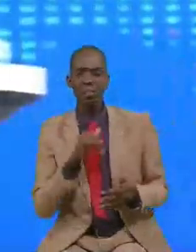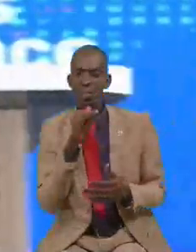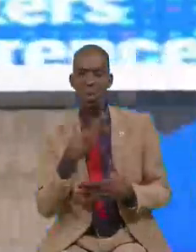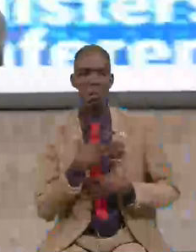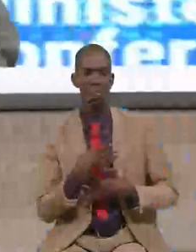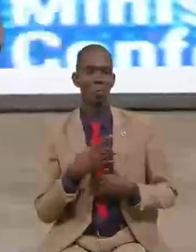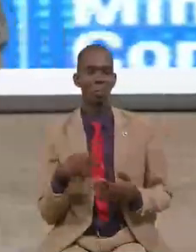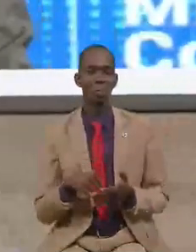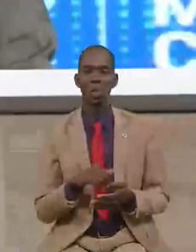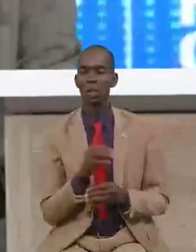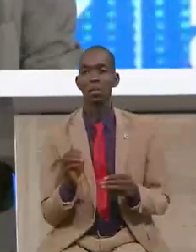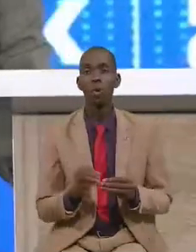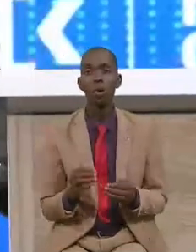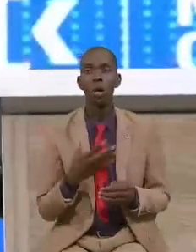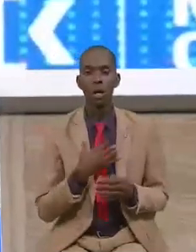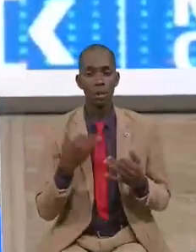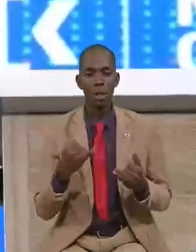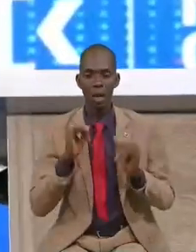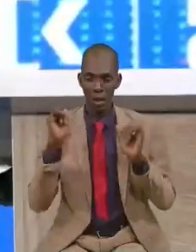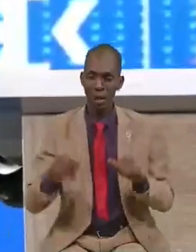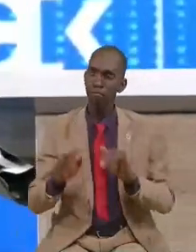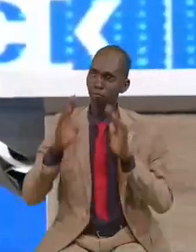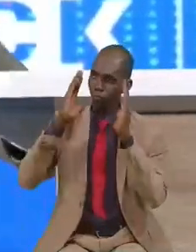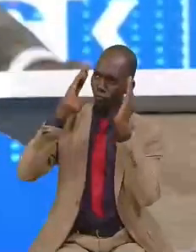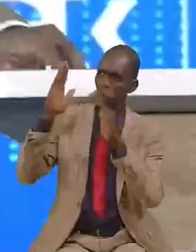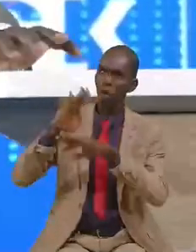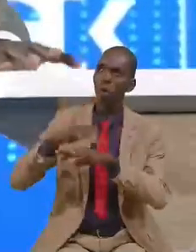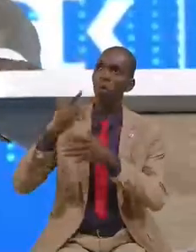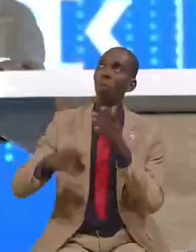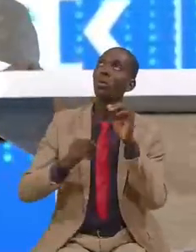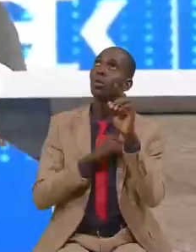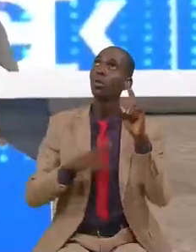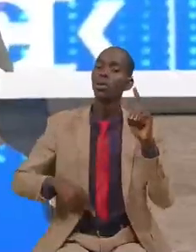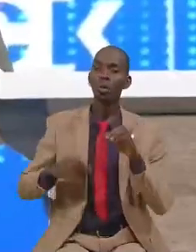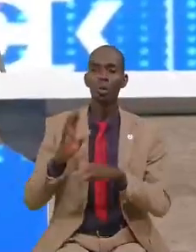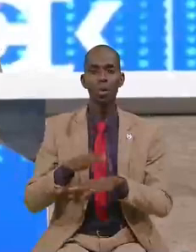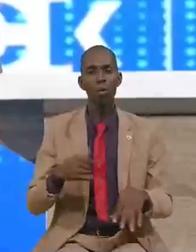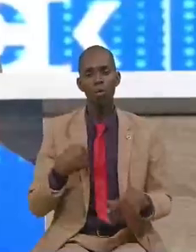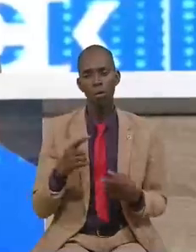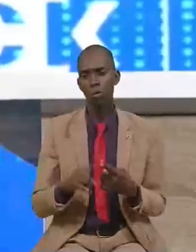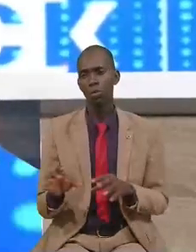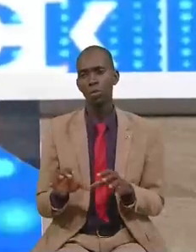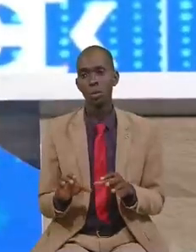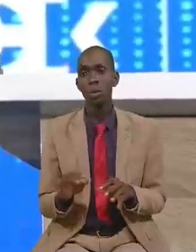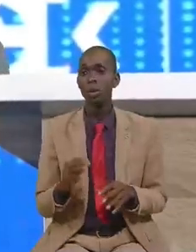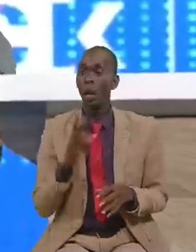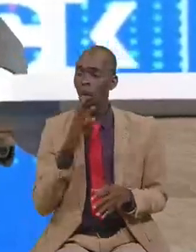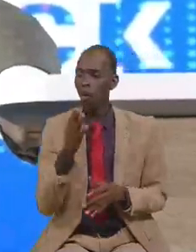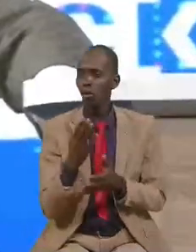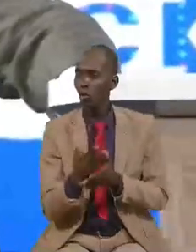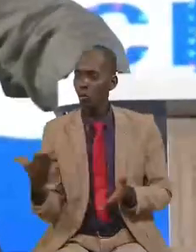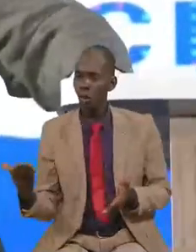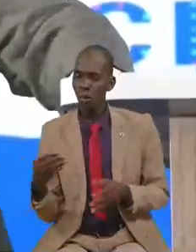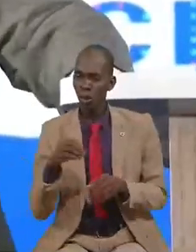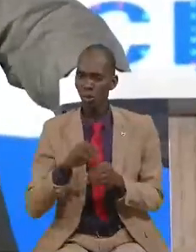Maintenant, je peux maintenant faire face à ce à quoi Dieu m'a appelé. Est-ce qu'il y a quelque chose dans ta vie, de bonnes choses, hein? Je ne parle pas